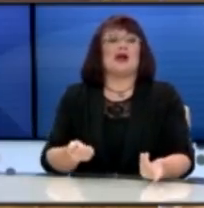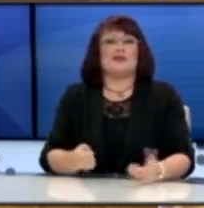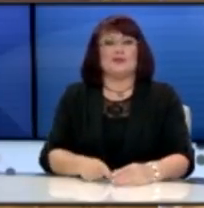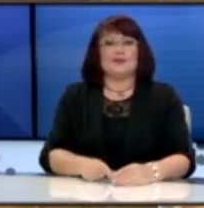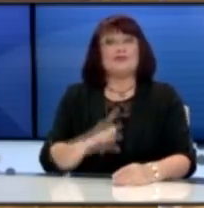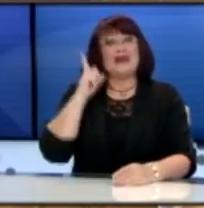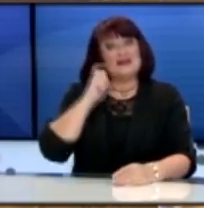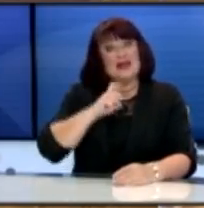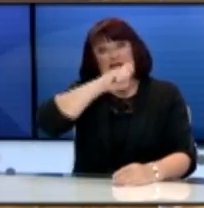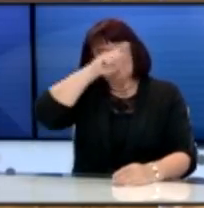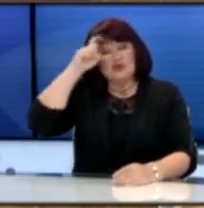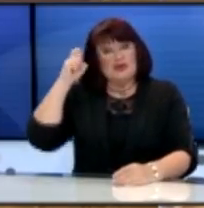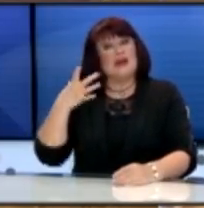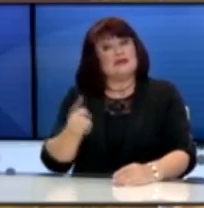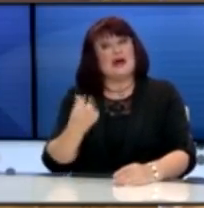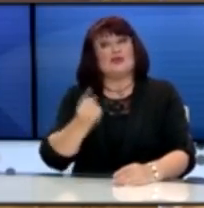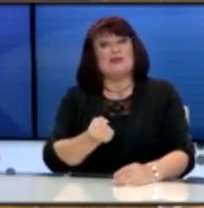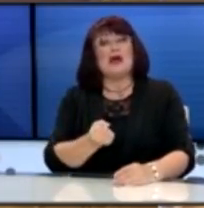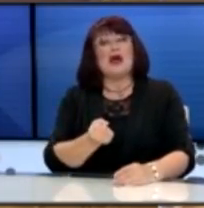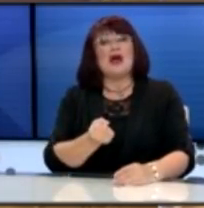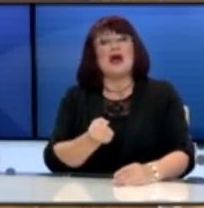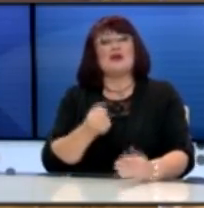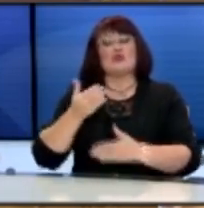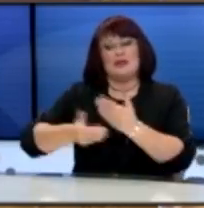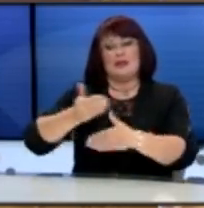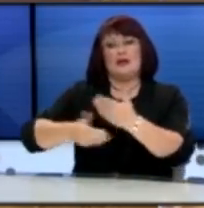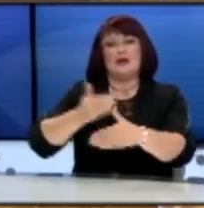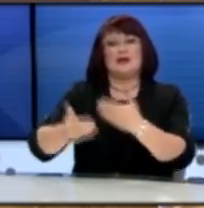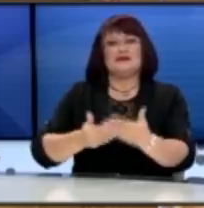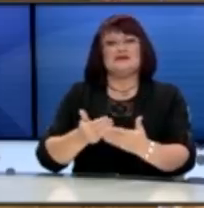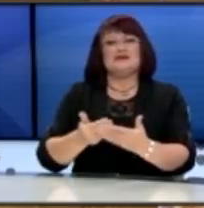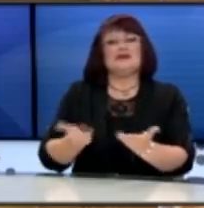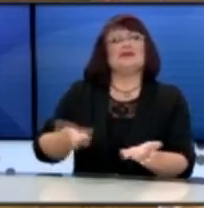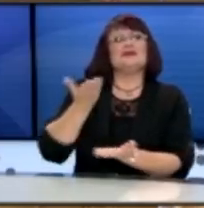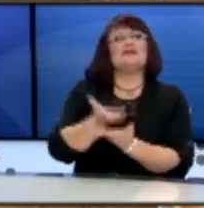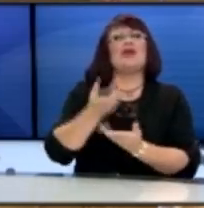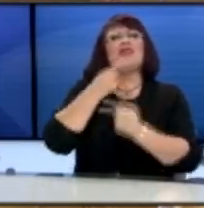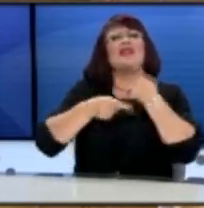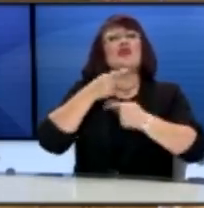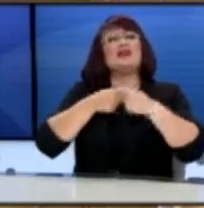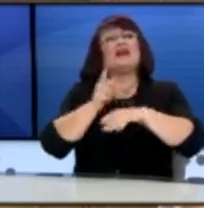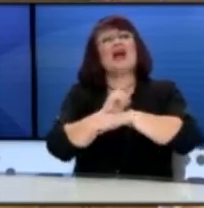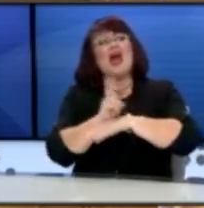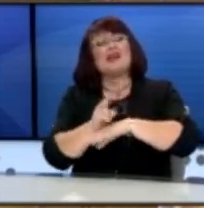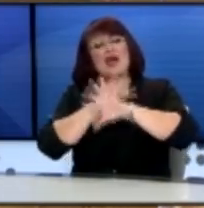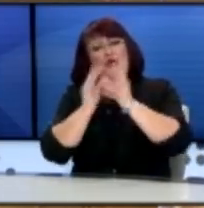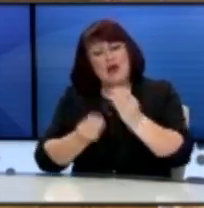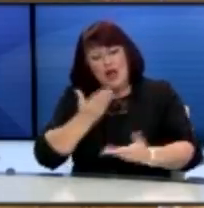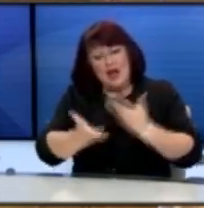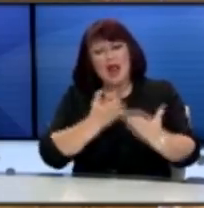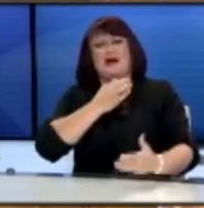τις δυσκολίες που έχουν προκύψει με τη διαδικασία κατάθεσης και των δικαιολογητικών?